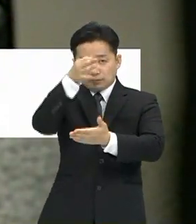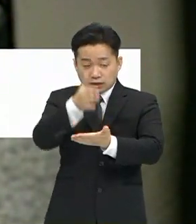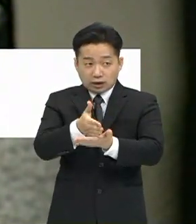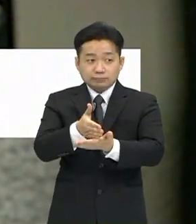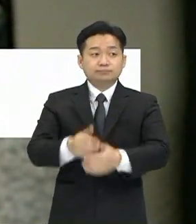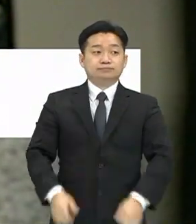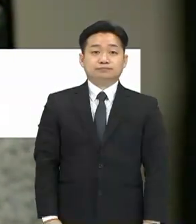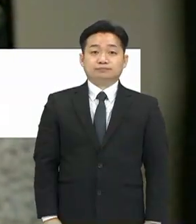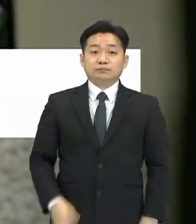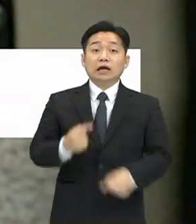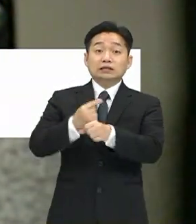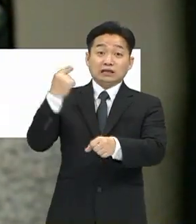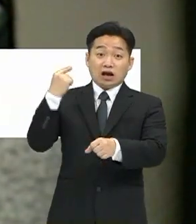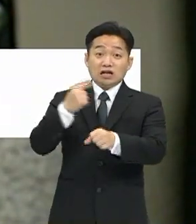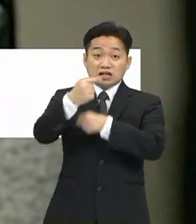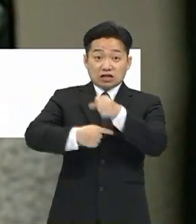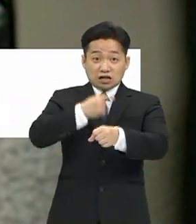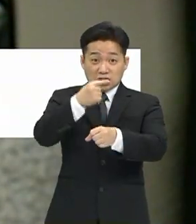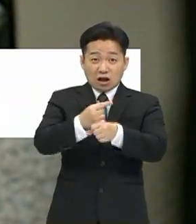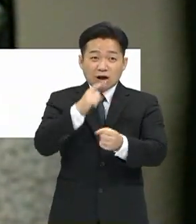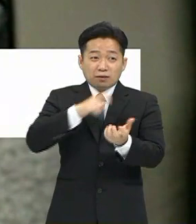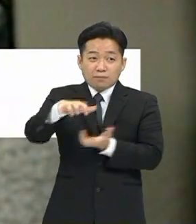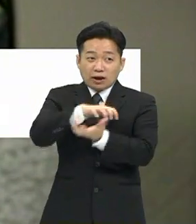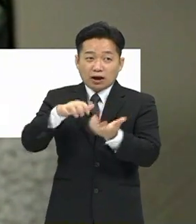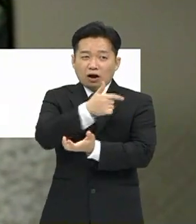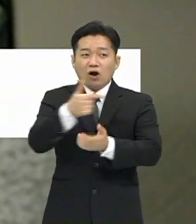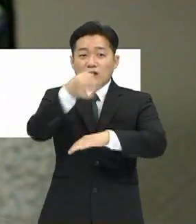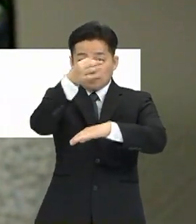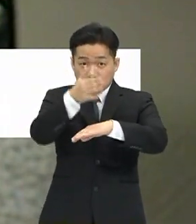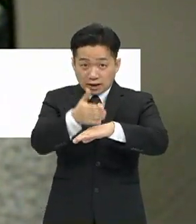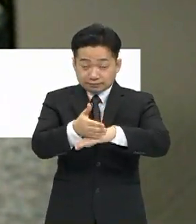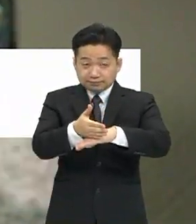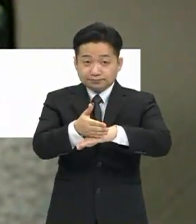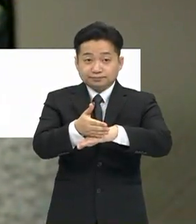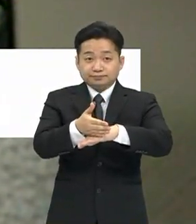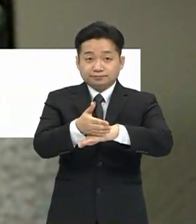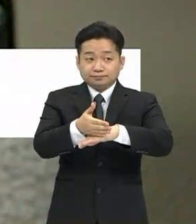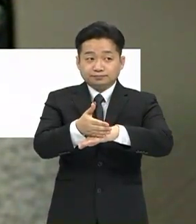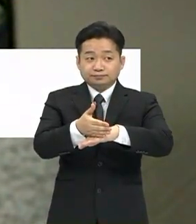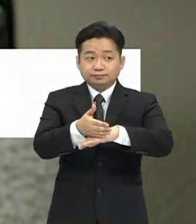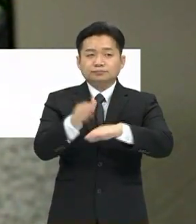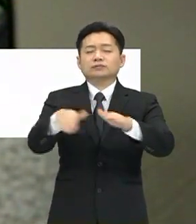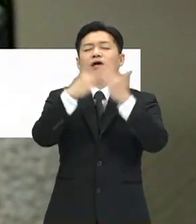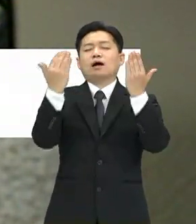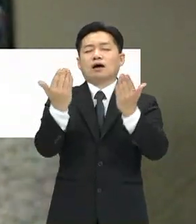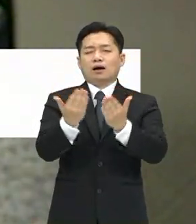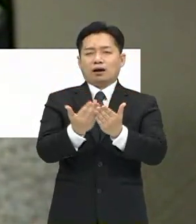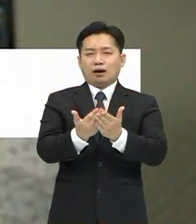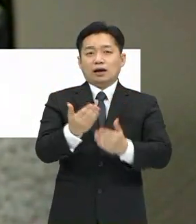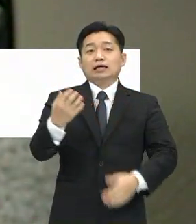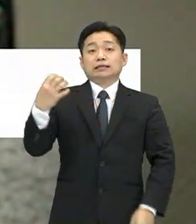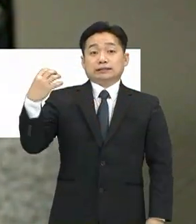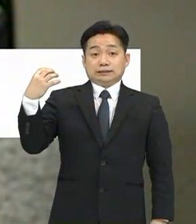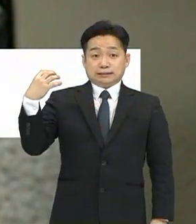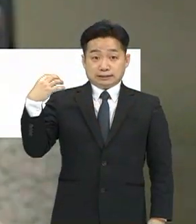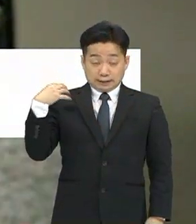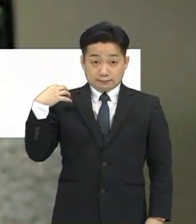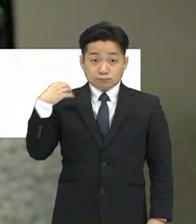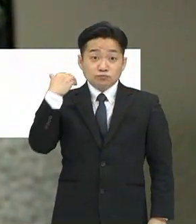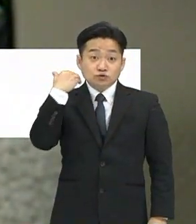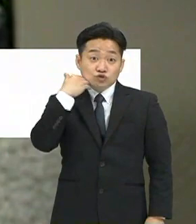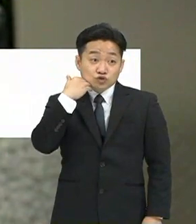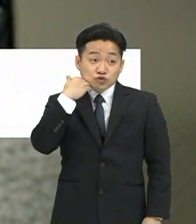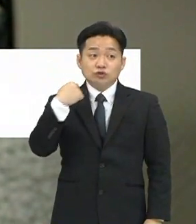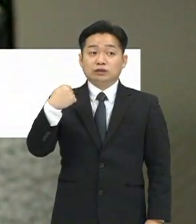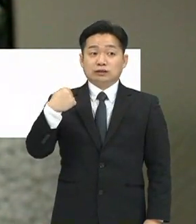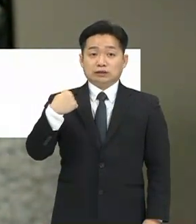가지 소란을 피워서 죄송하게 생각하고 전적으로 책임은